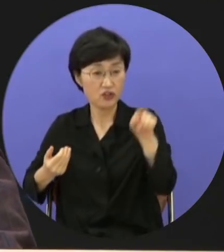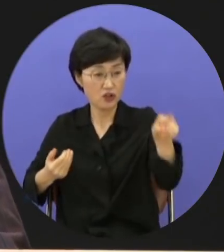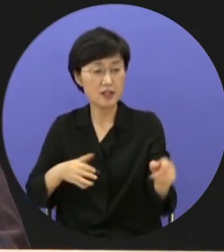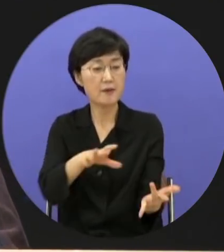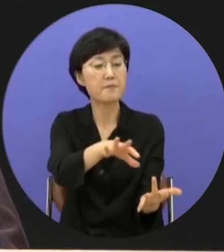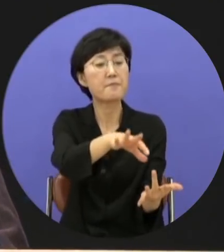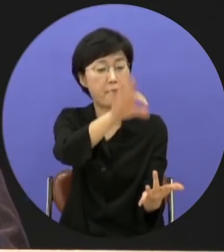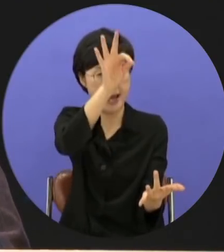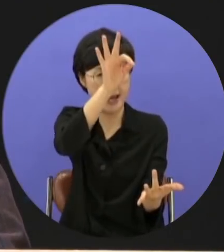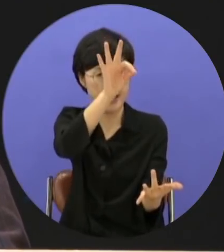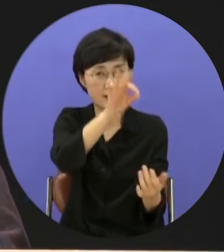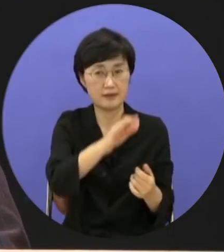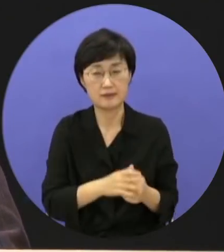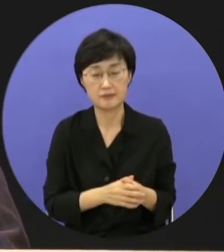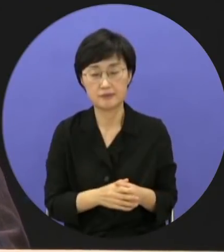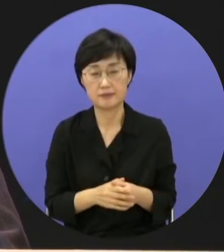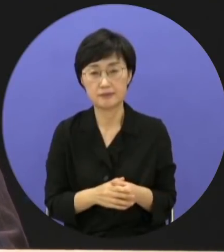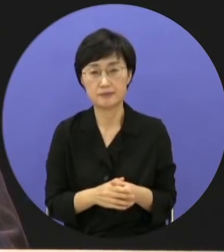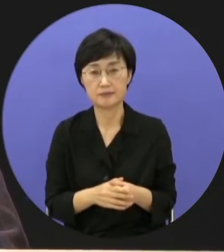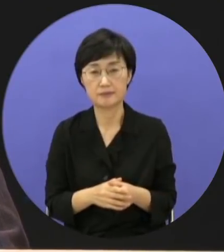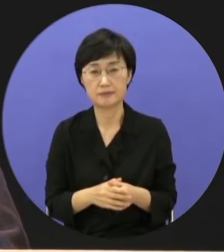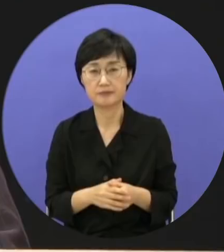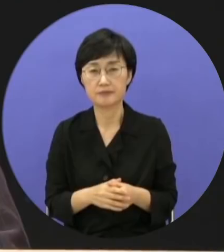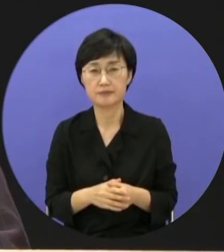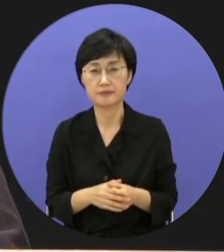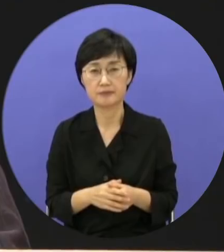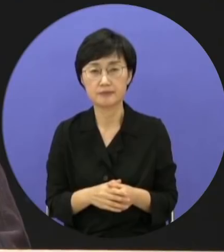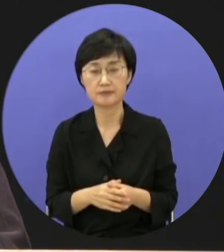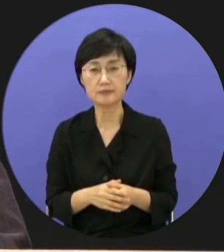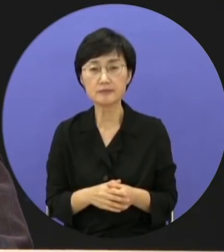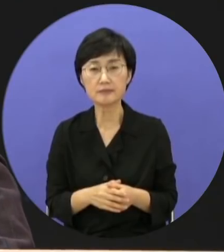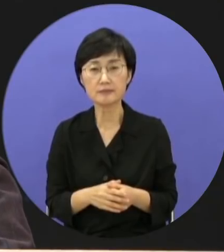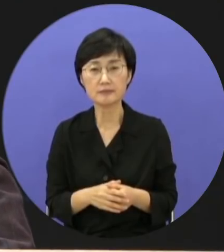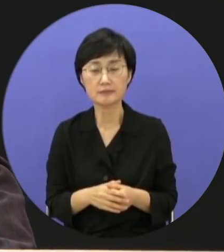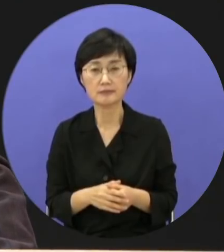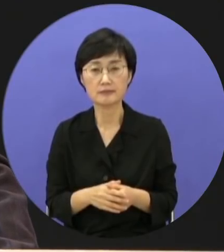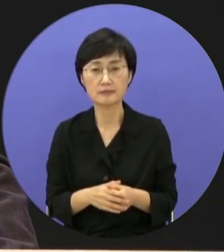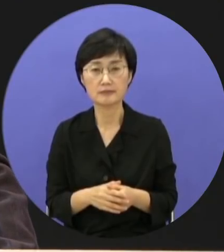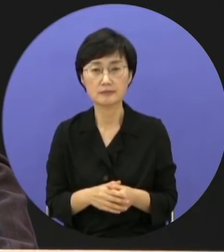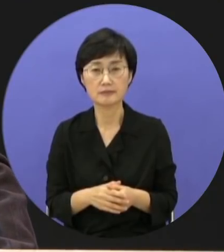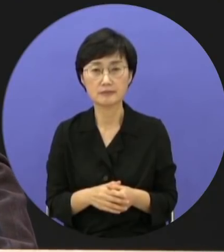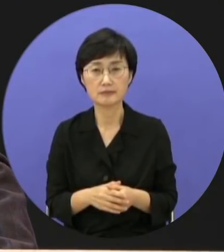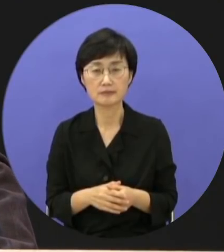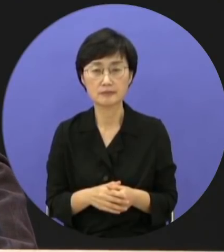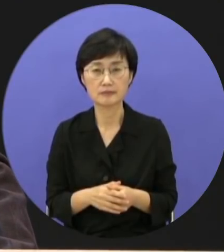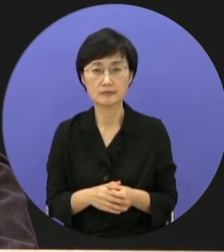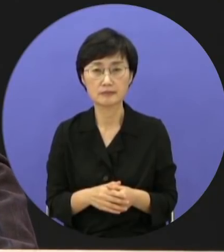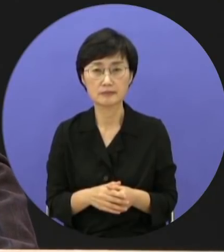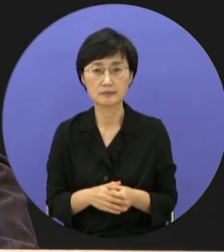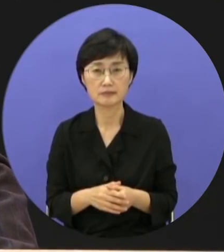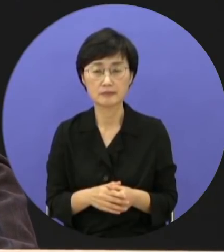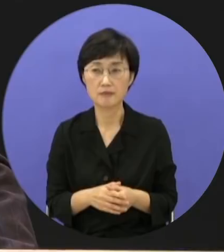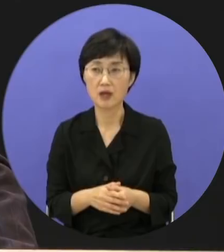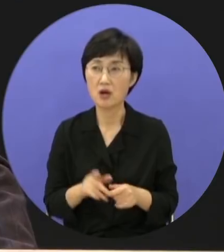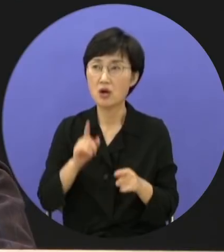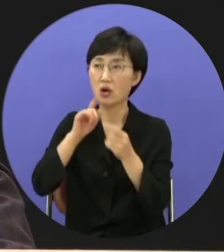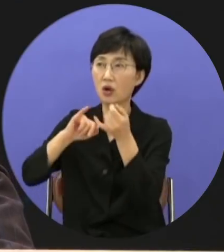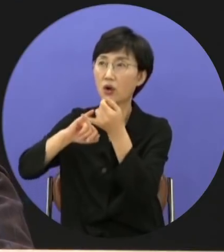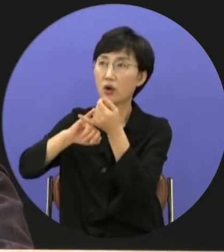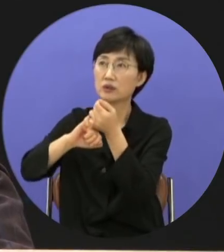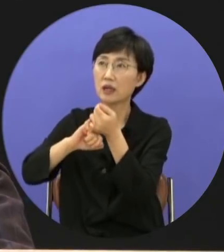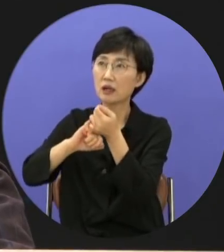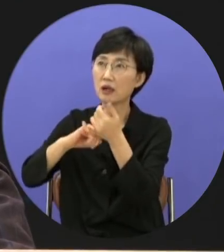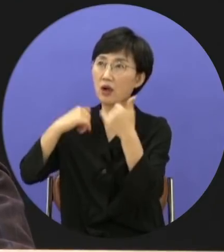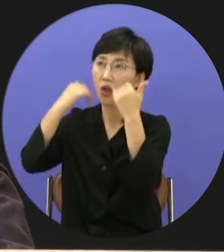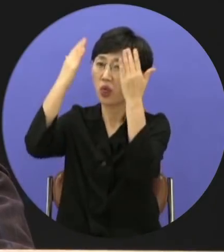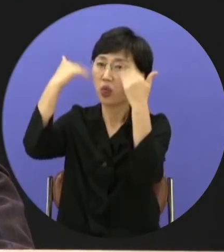Ephesians 1:3-5 says that he chose us before the time of creation. 이 언약을 모르니까 노예